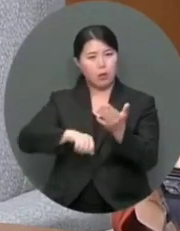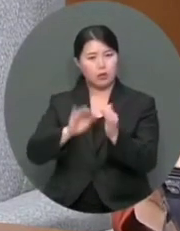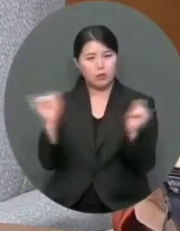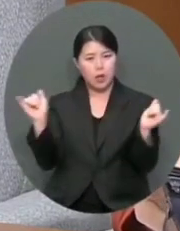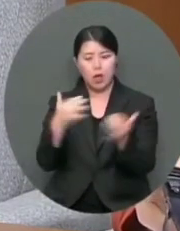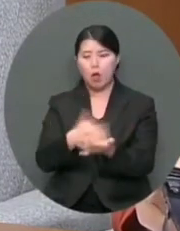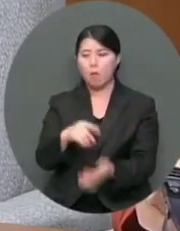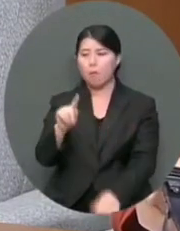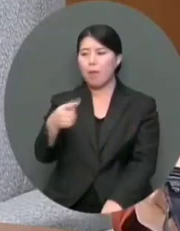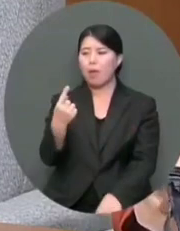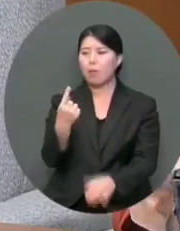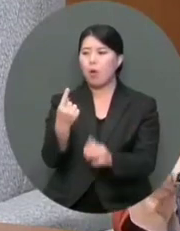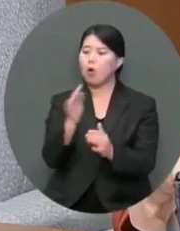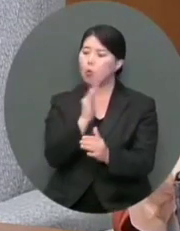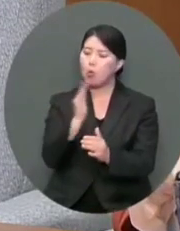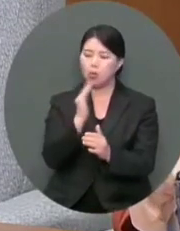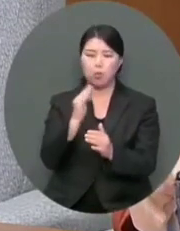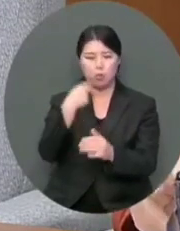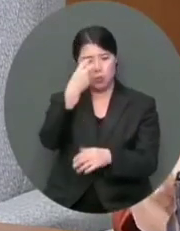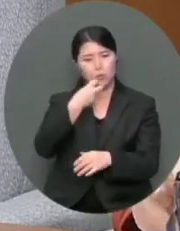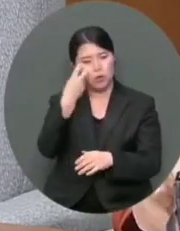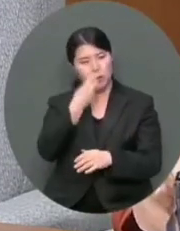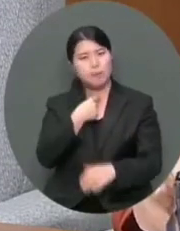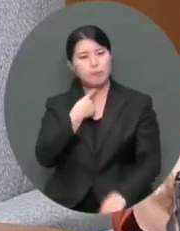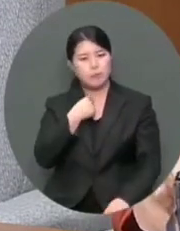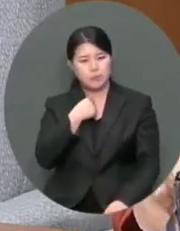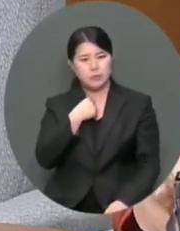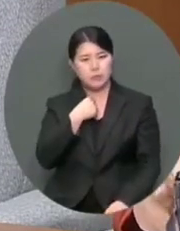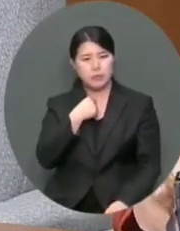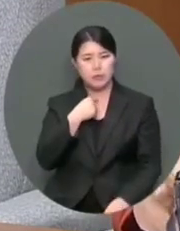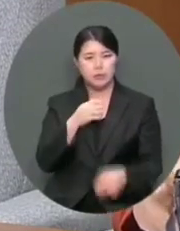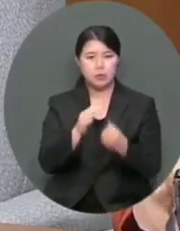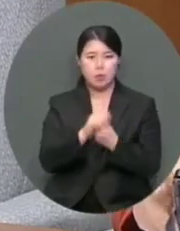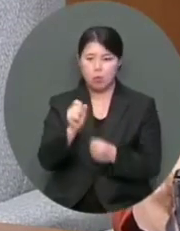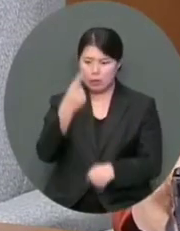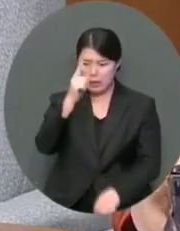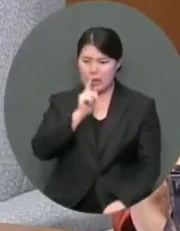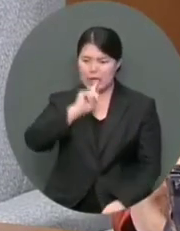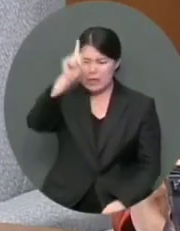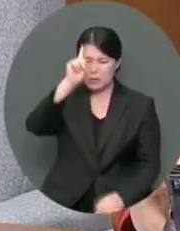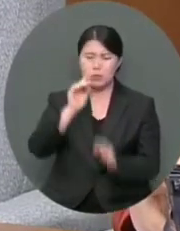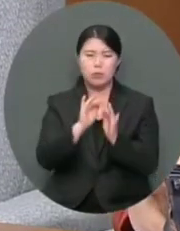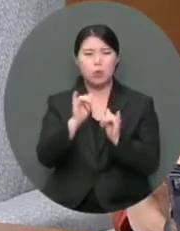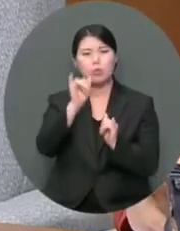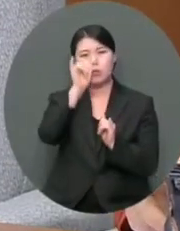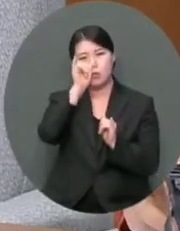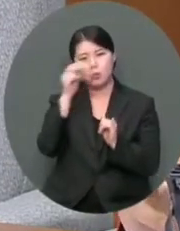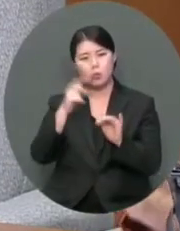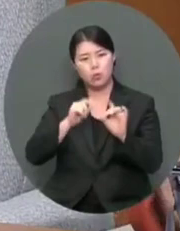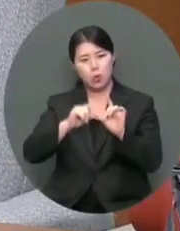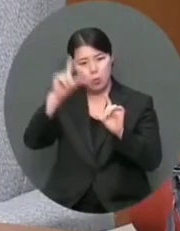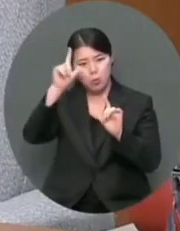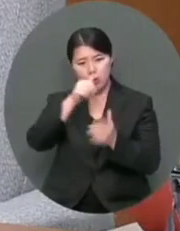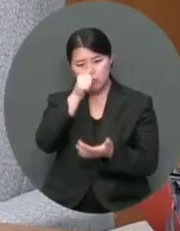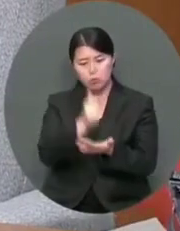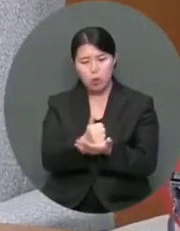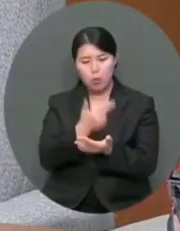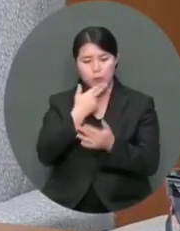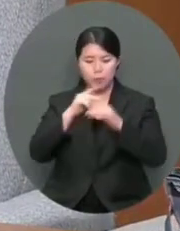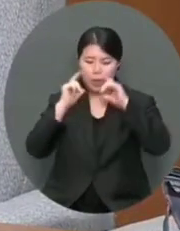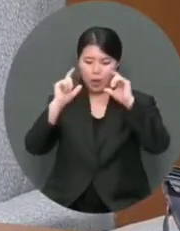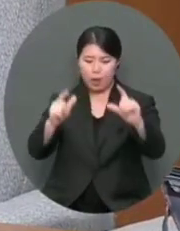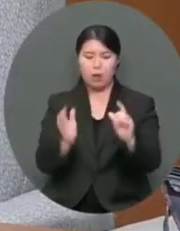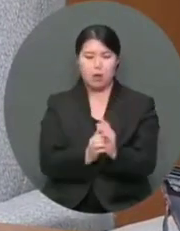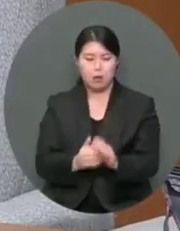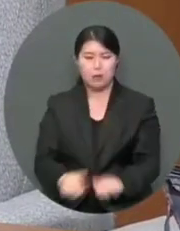조사를 받았고 물론 이로 인해서 기소되신 분이 있습니다만 상당수가 또 무죄가 확정이 됐어요.